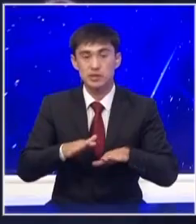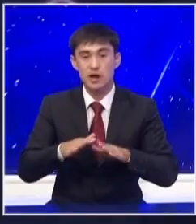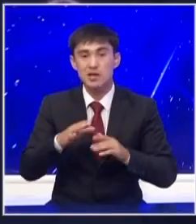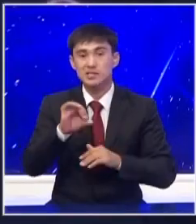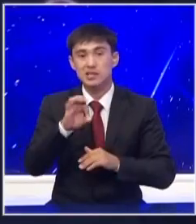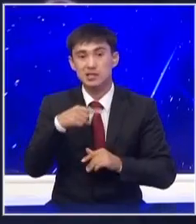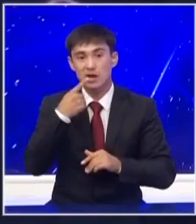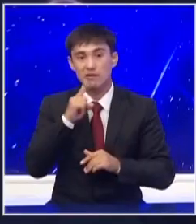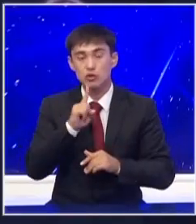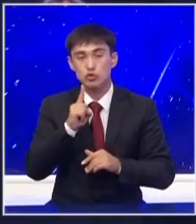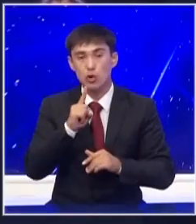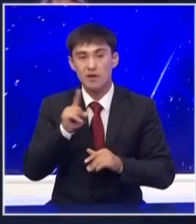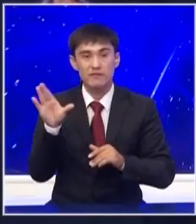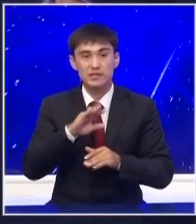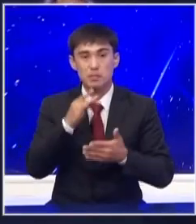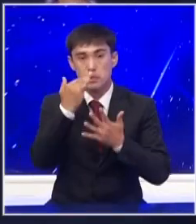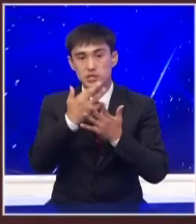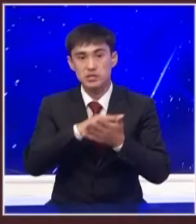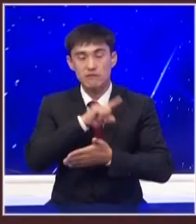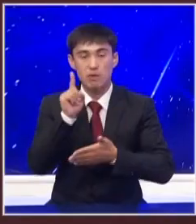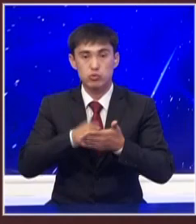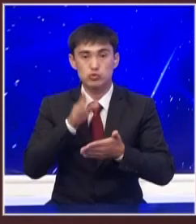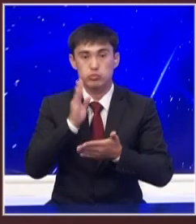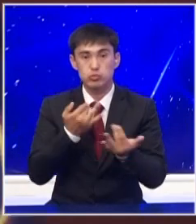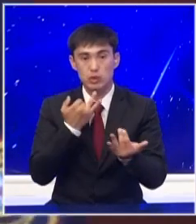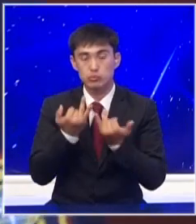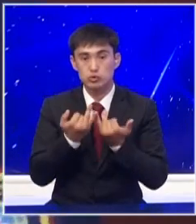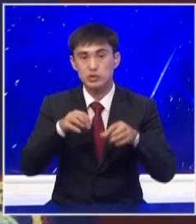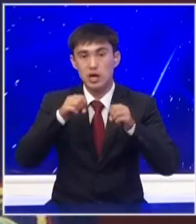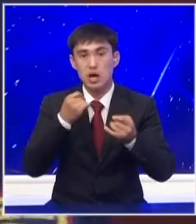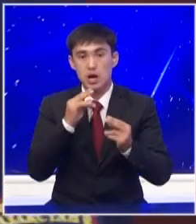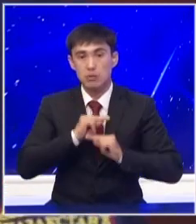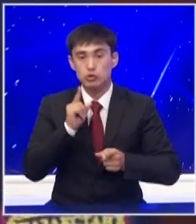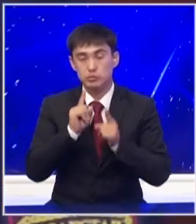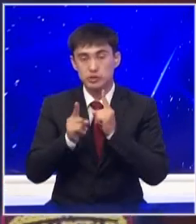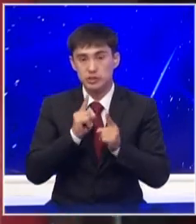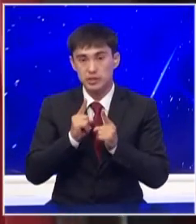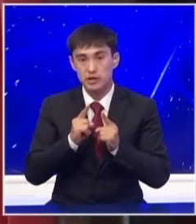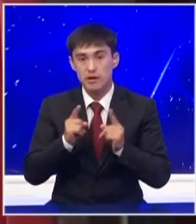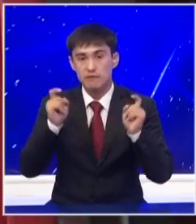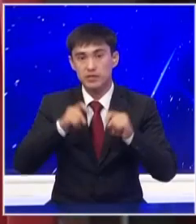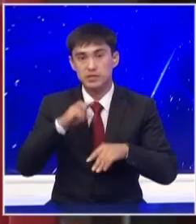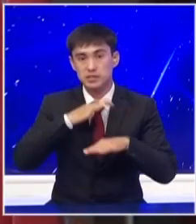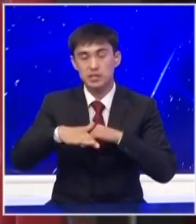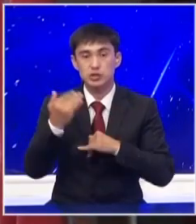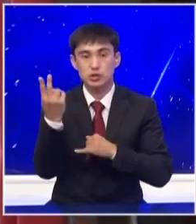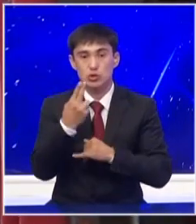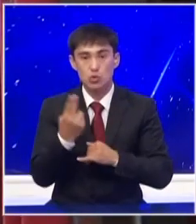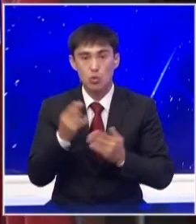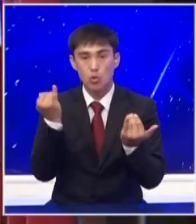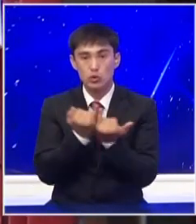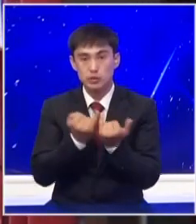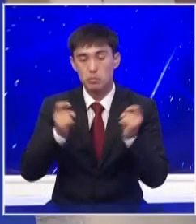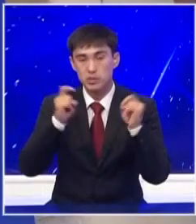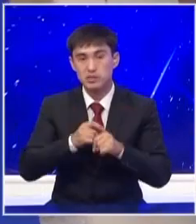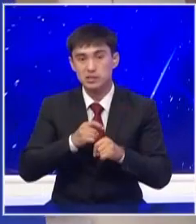Сенаторы, в свою очередь, заверили, что все перечисленные вопросы будут обсуждены на очередном рабочем заседании. В ходе визита столичные гости также посетили